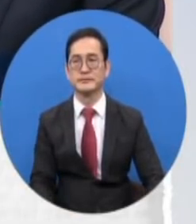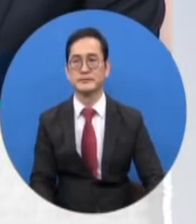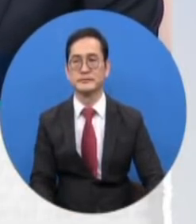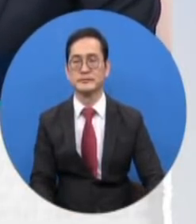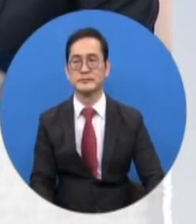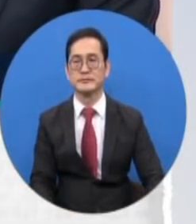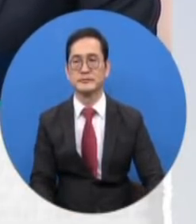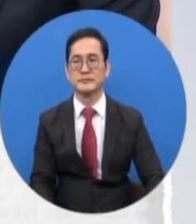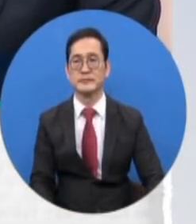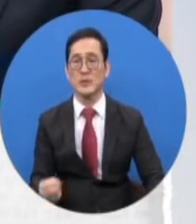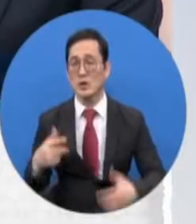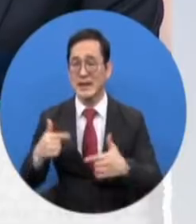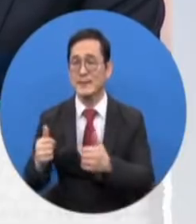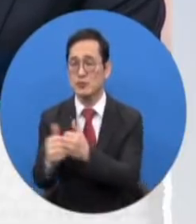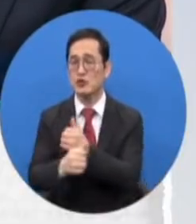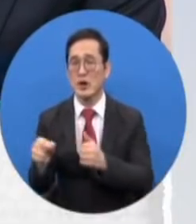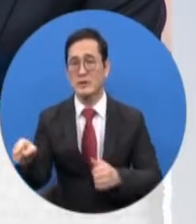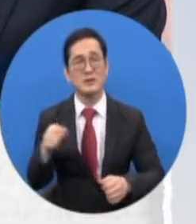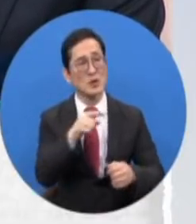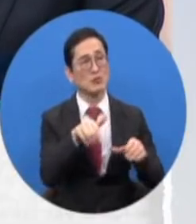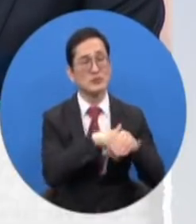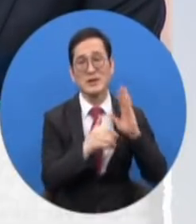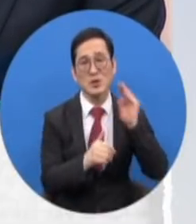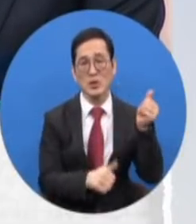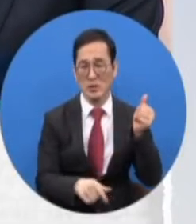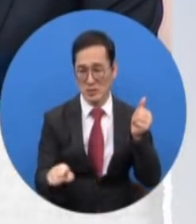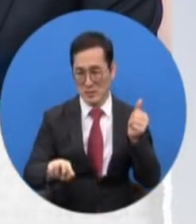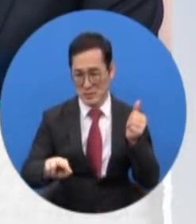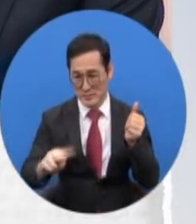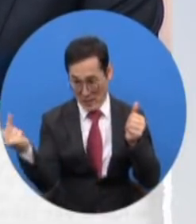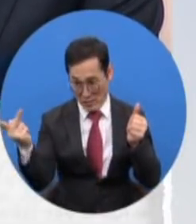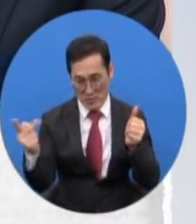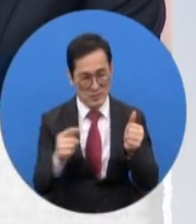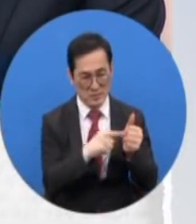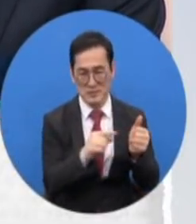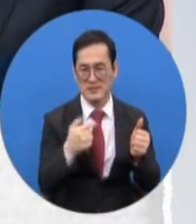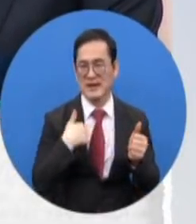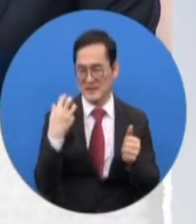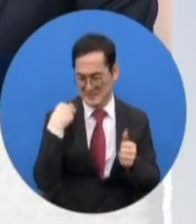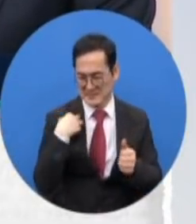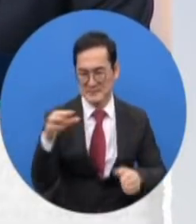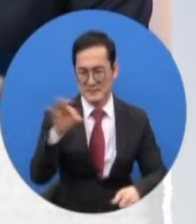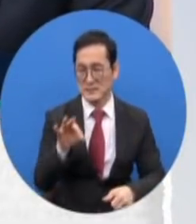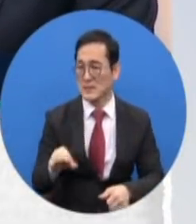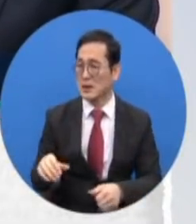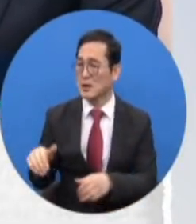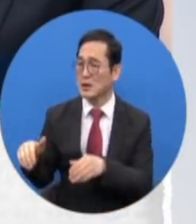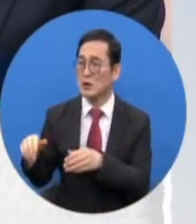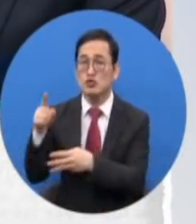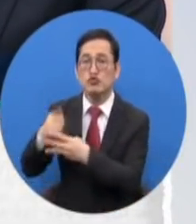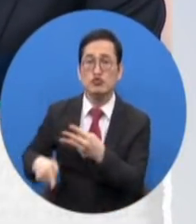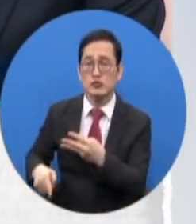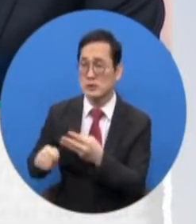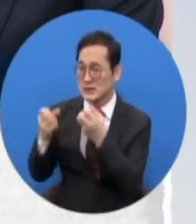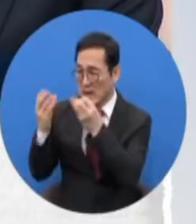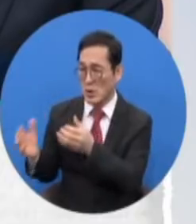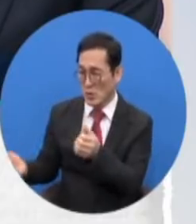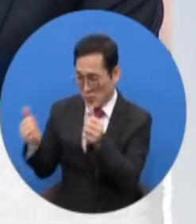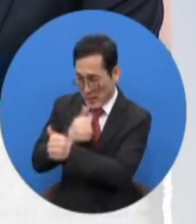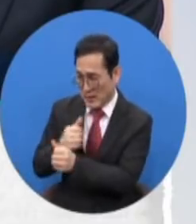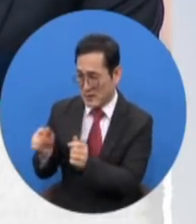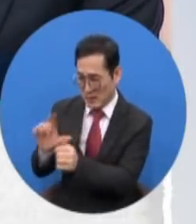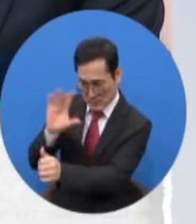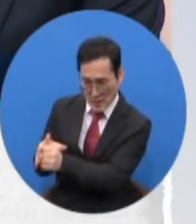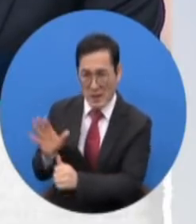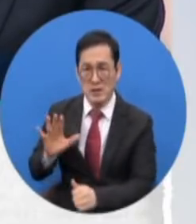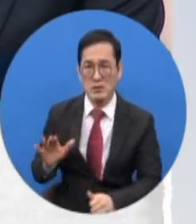특히나 상임위원을 임명하겠다라는 게 과연 이 선관위 조직을 위해서 바람직하냐 이런 근본적인 문제가 제기될 수밖에 없는 거죠. 이게 지금 아까